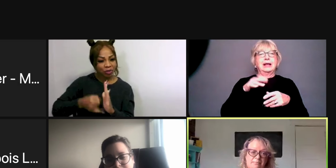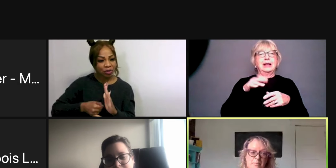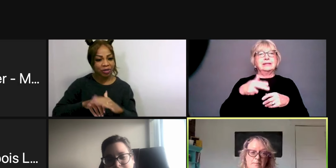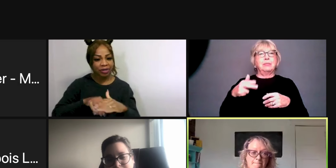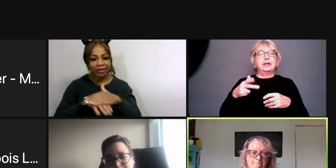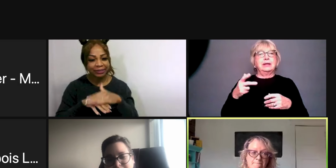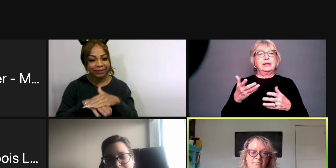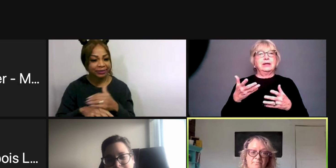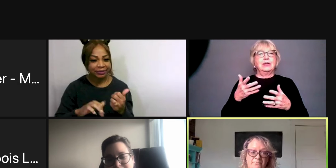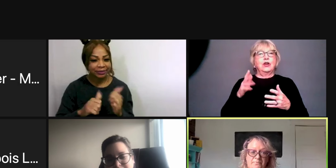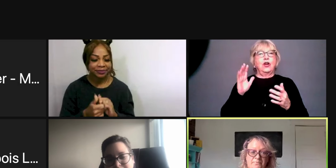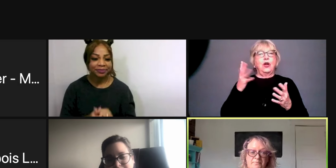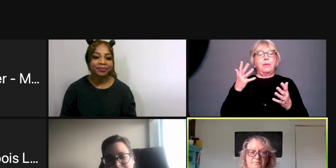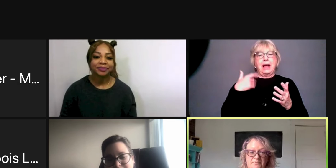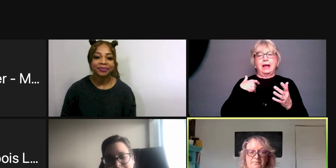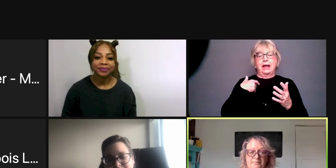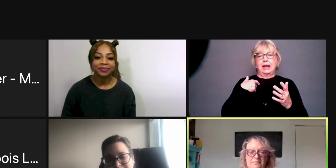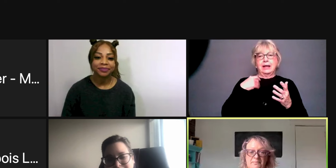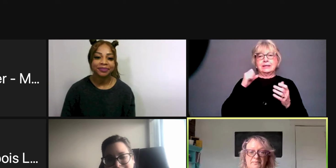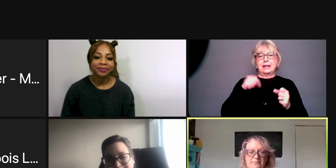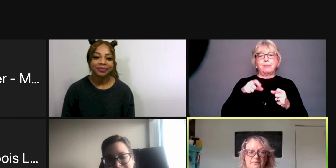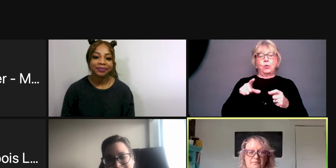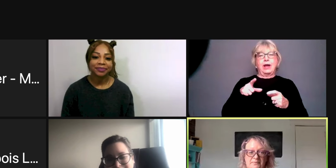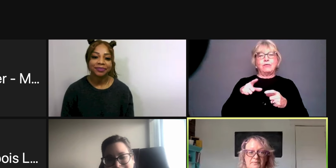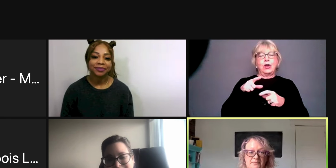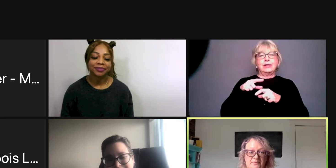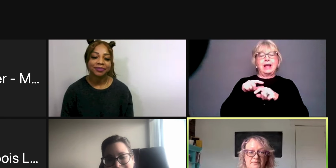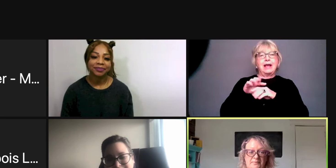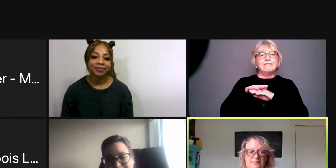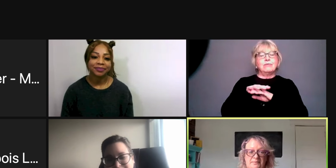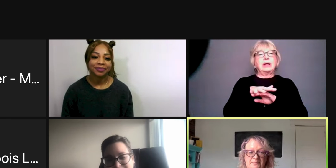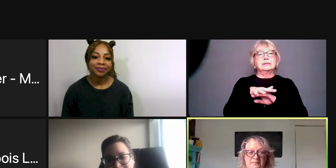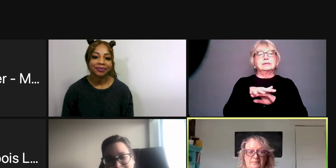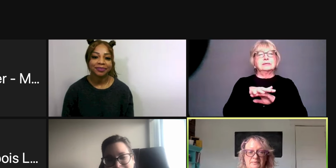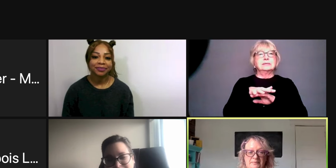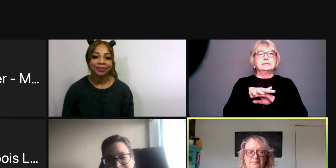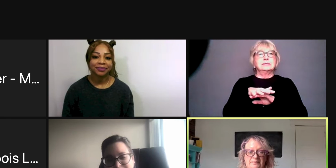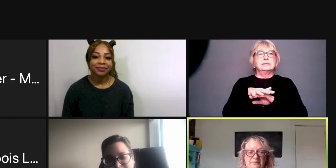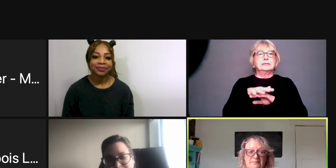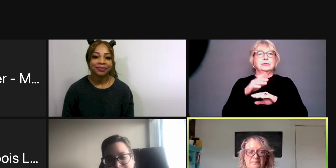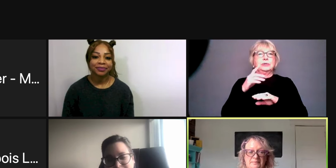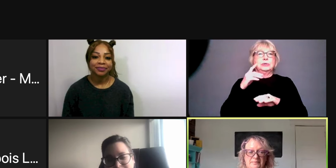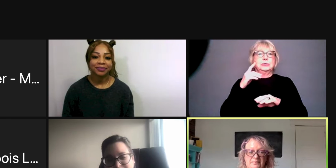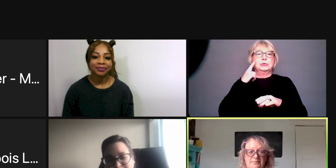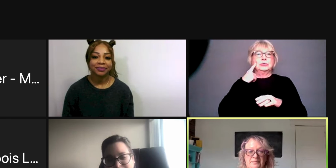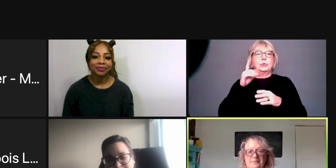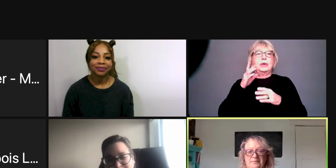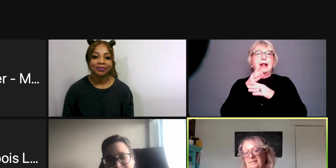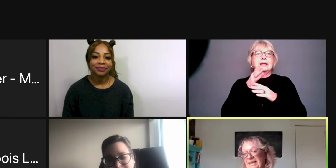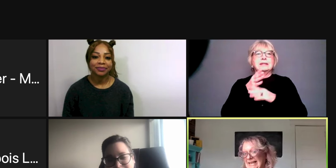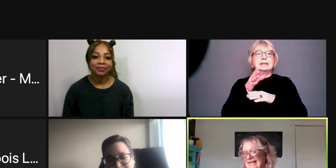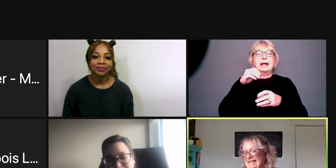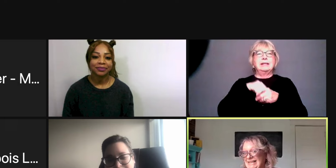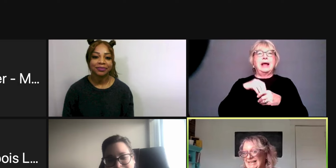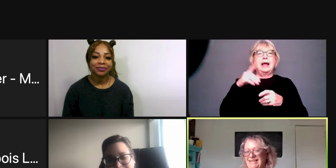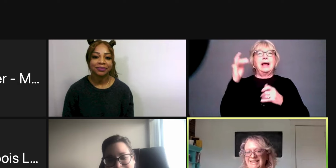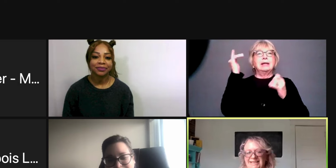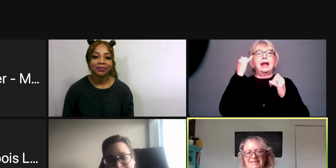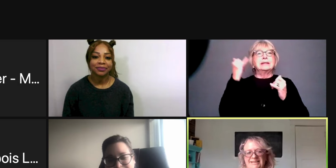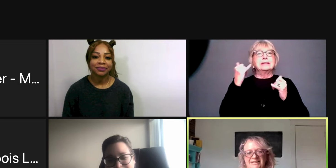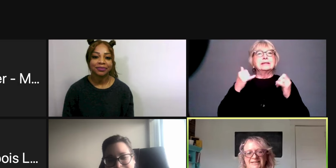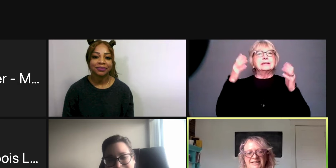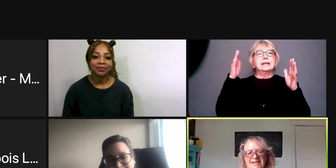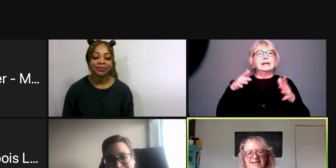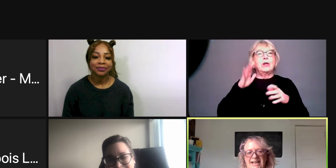peut avoir un impact sur l'accès dans le monde dans le monde artistique l